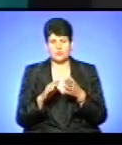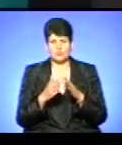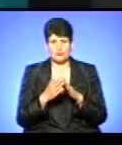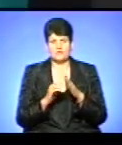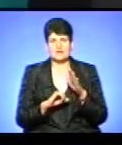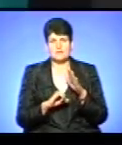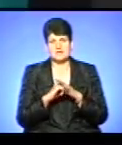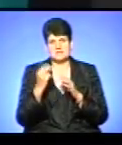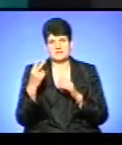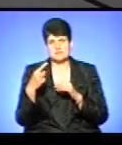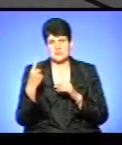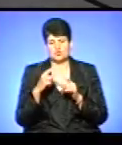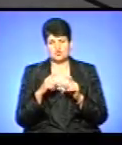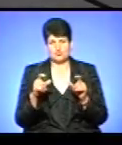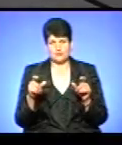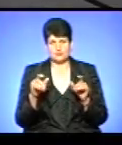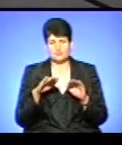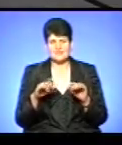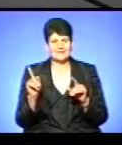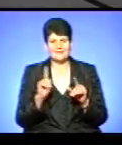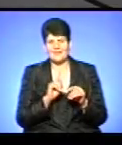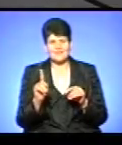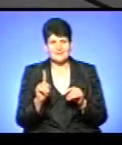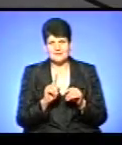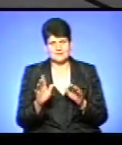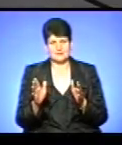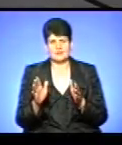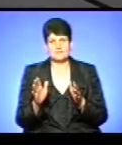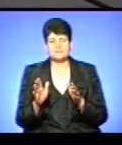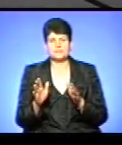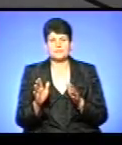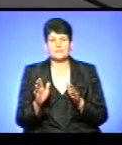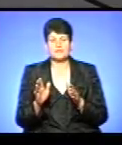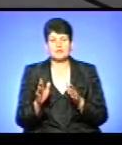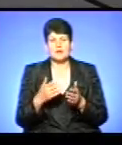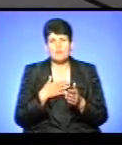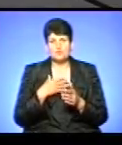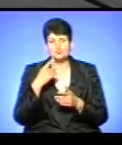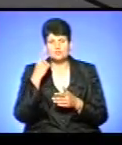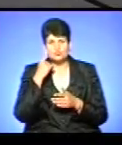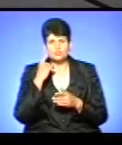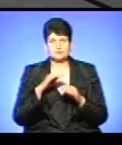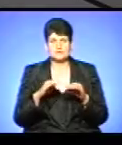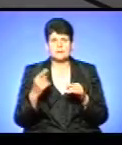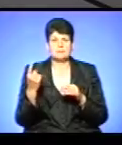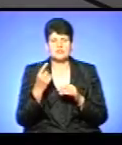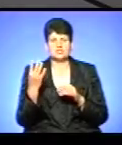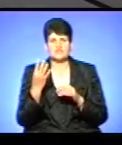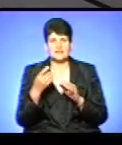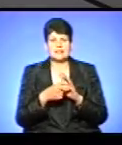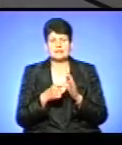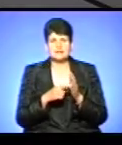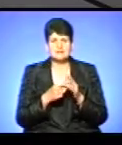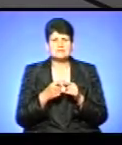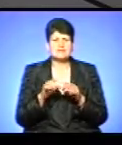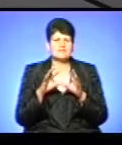базі 21-ї школи. Щоб діти не їздили. Щоб діти не їздили. Тому що, як на мою думку, учні перших-четвертих класів,